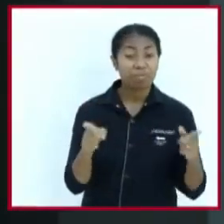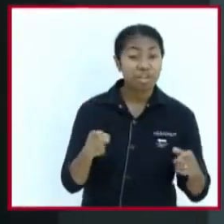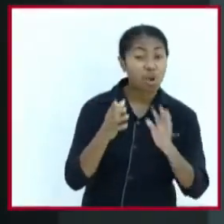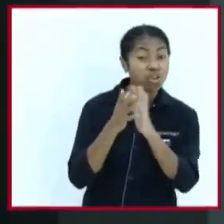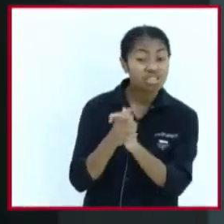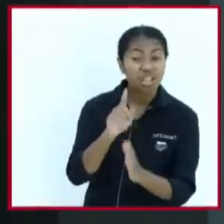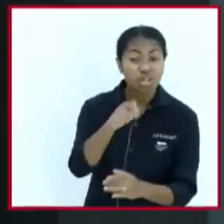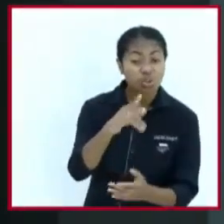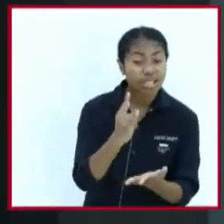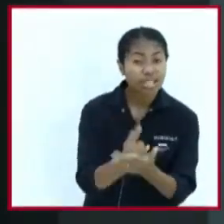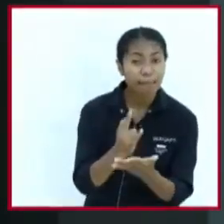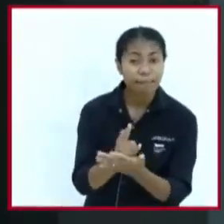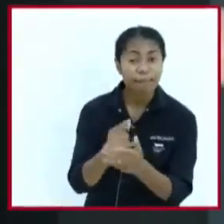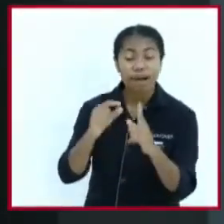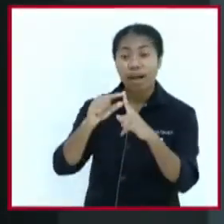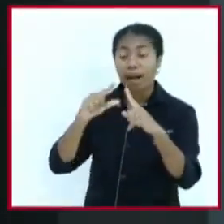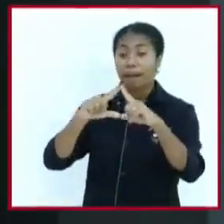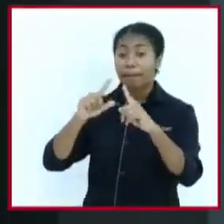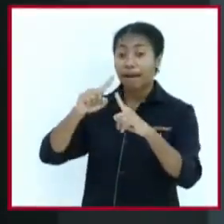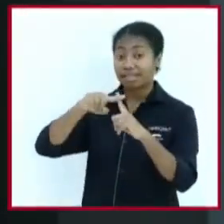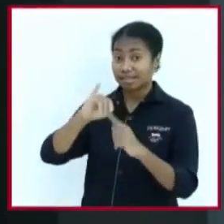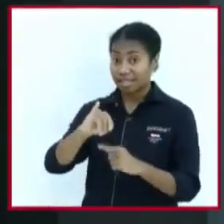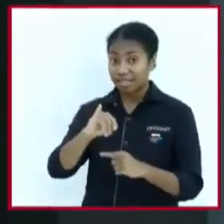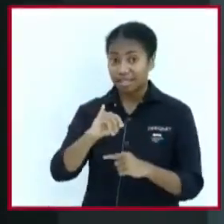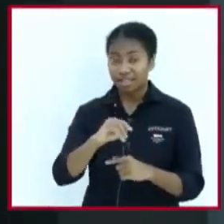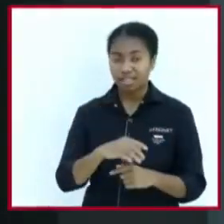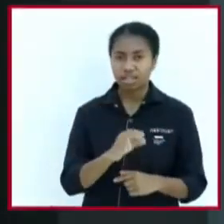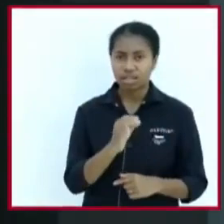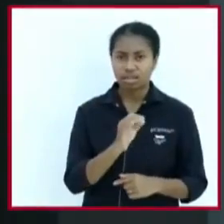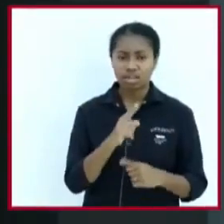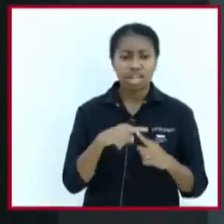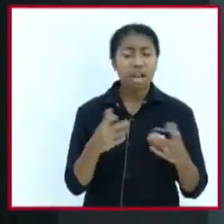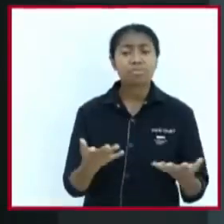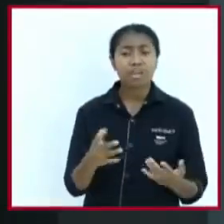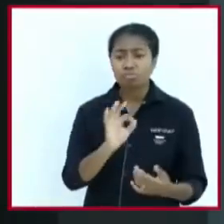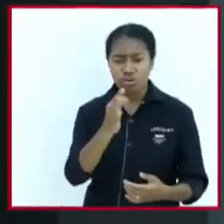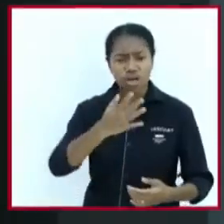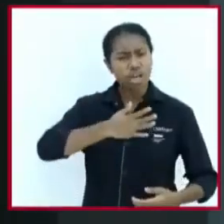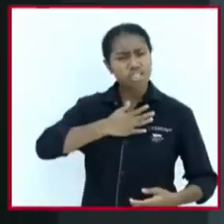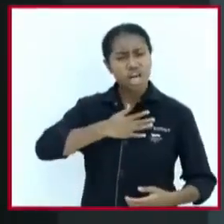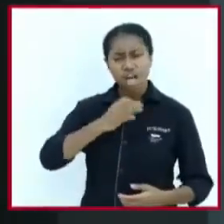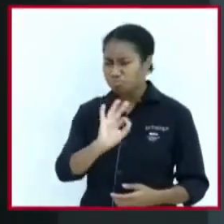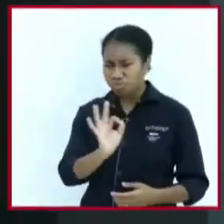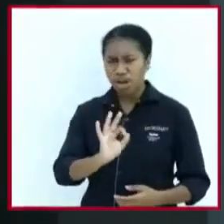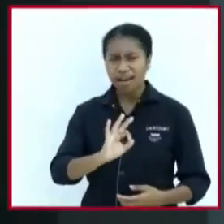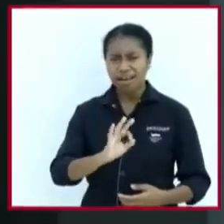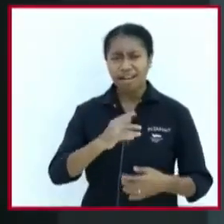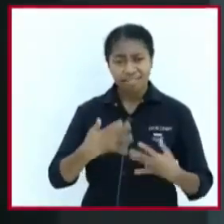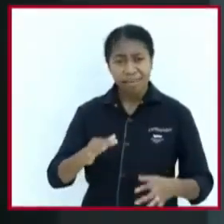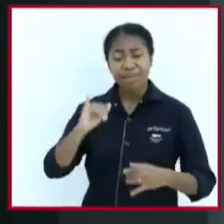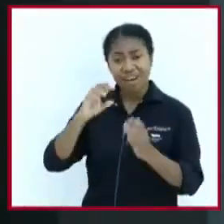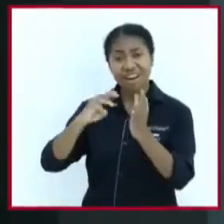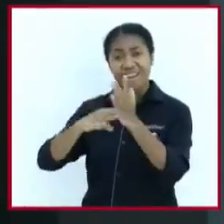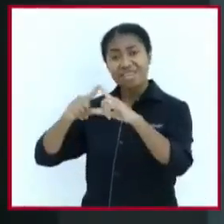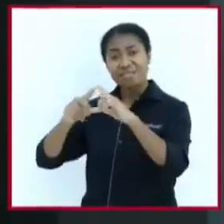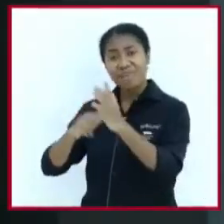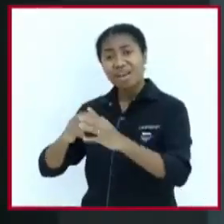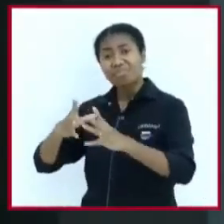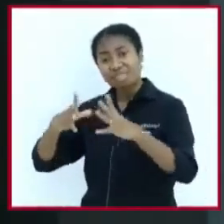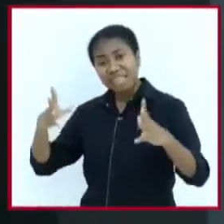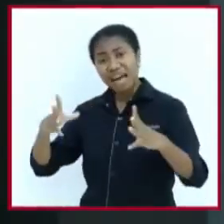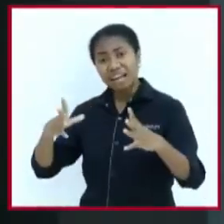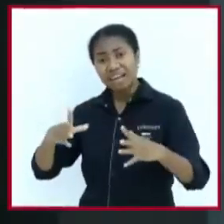yg hai kenapa bisa praktis bukan karena kiri Ini pasti karena Imam besarnya